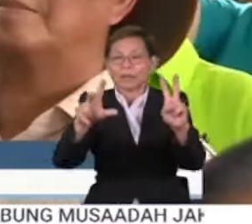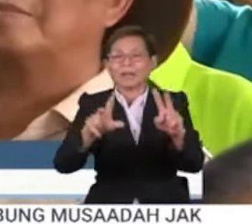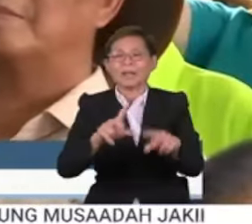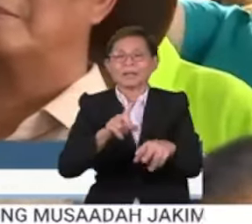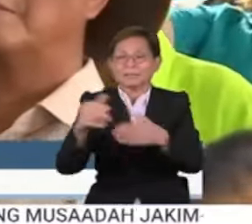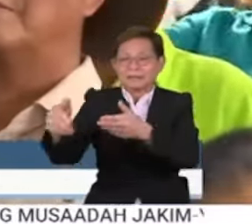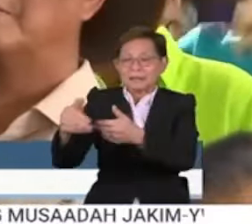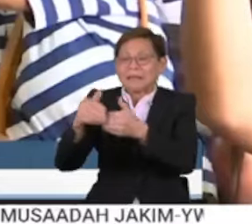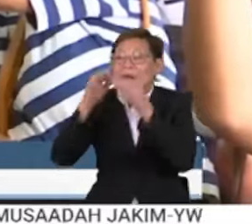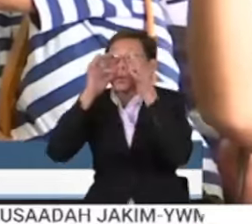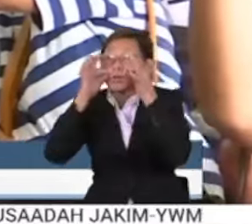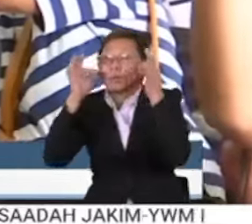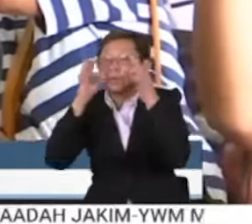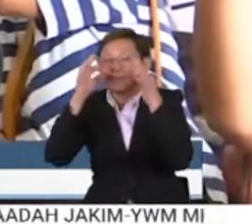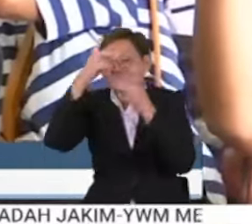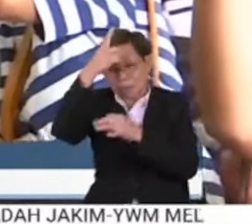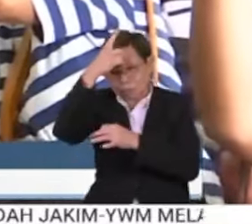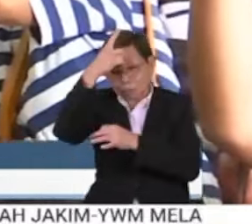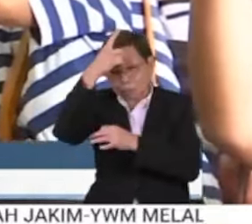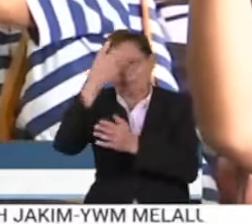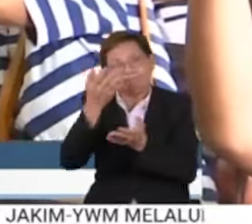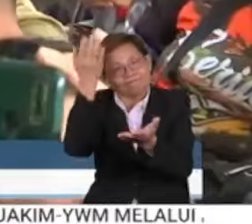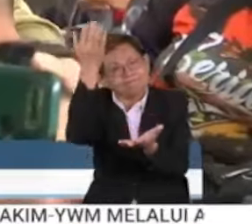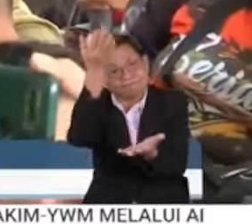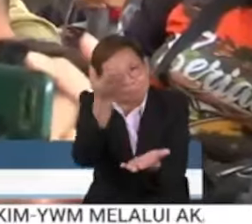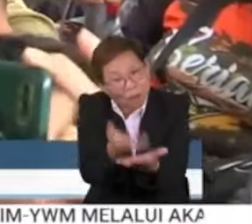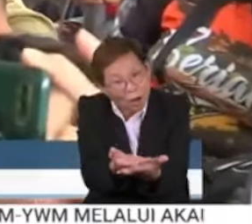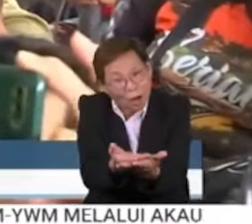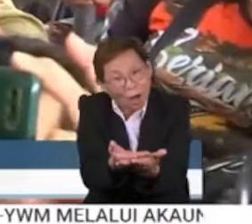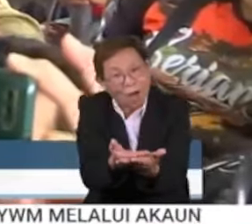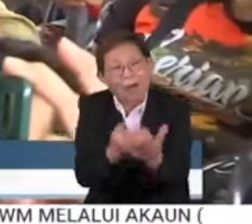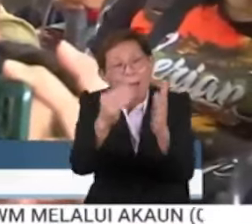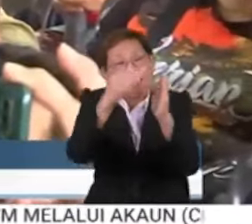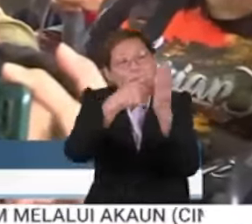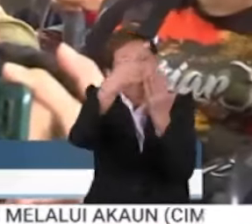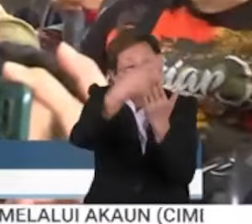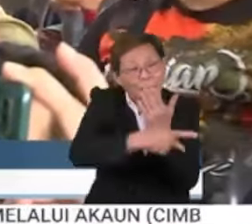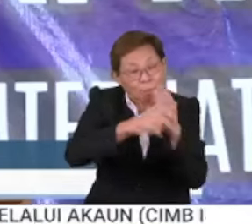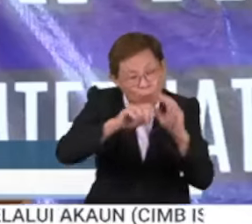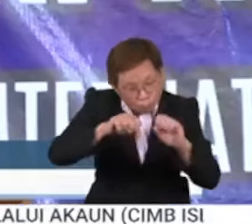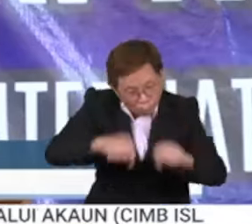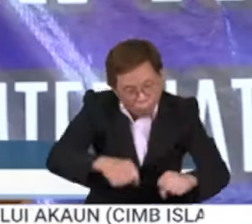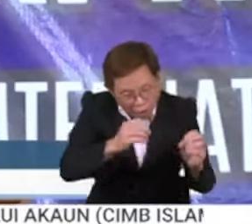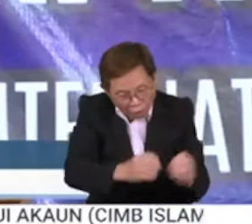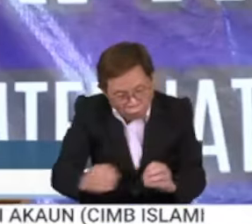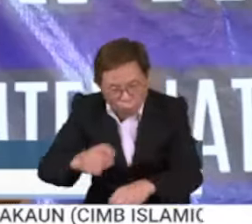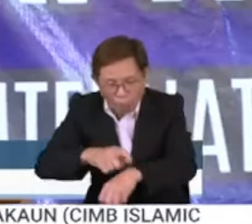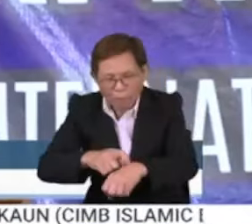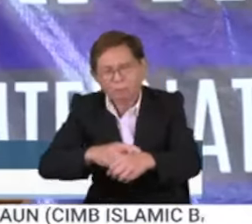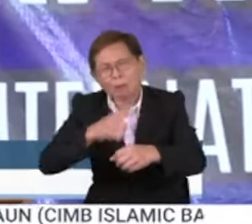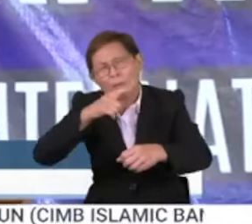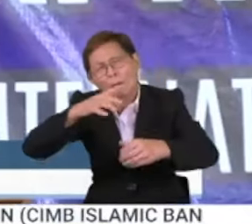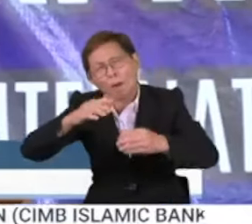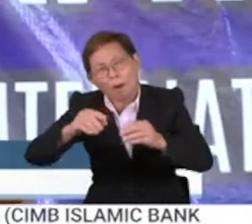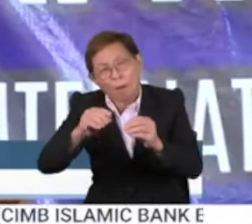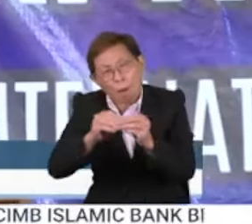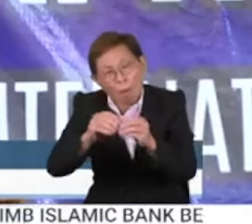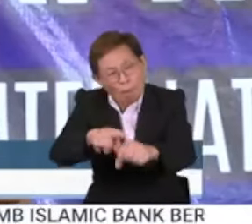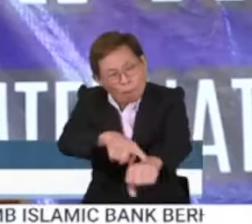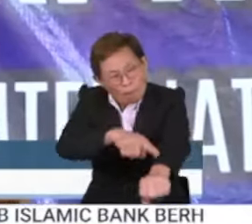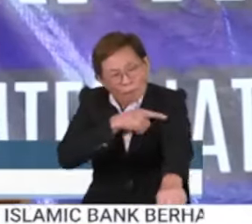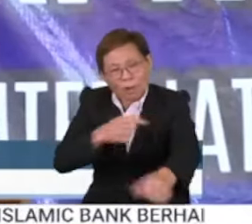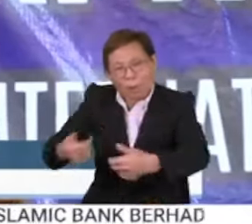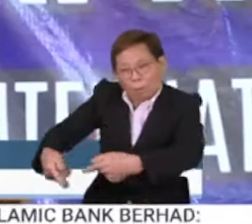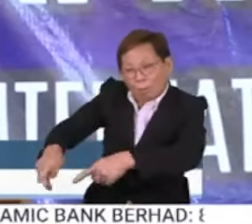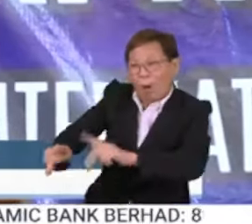dekat Kuching. Dato' Sri Abdul Karim turut mencadangkan acara itu dapat dianjurkan dalam jangka masa yang lebih panjang bagi memberi